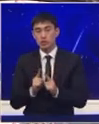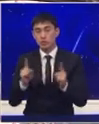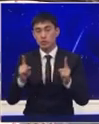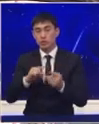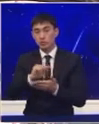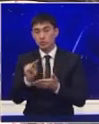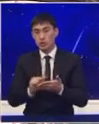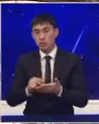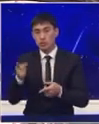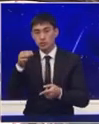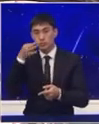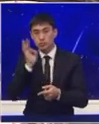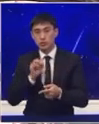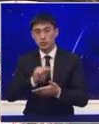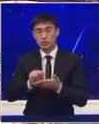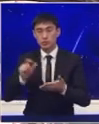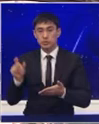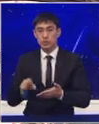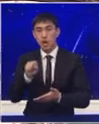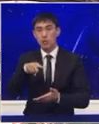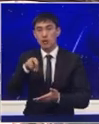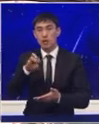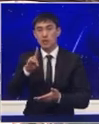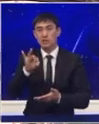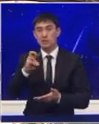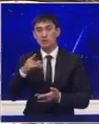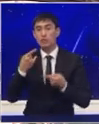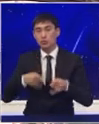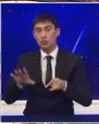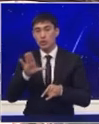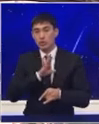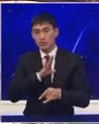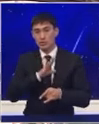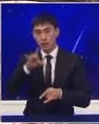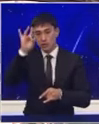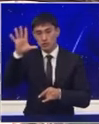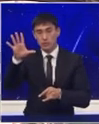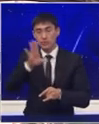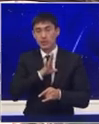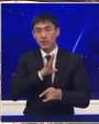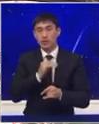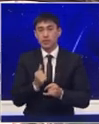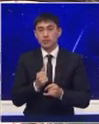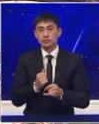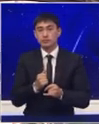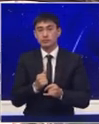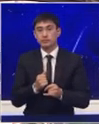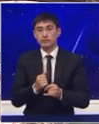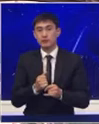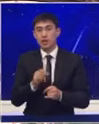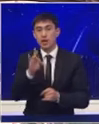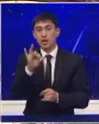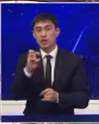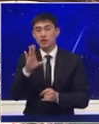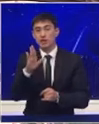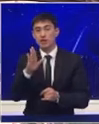қалам шебер Әбілхан Қасиев атамыз шыққан бүкіл Қазақты жер жүзіне танытқан жезтаң таяңшы Әне Рақышев атамыз